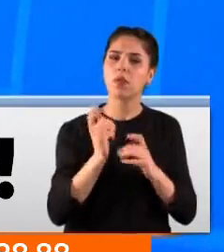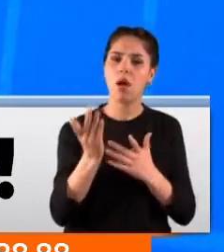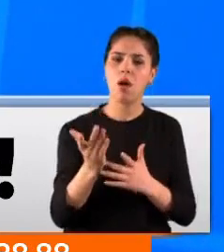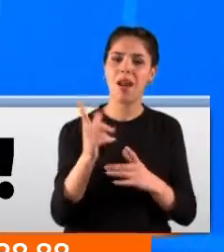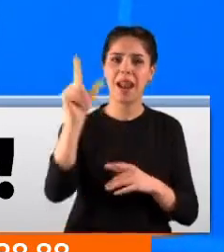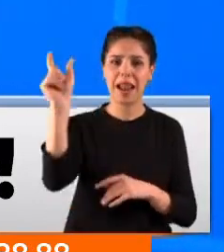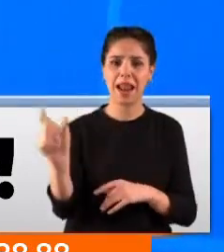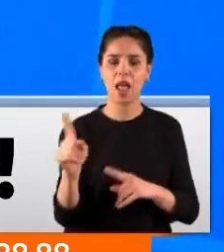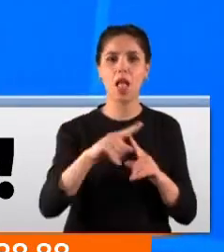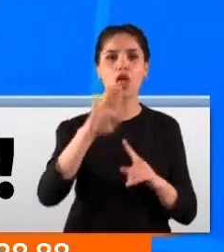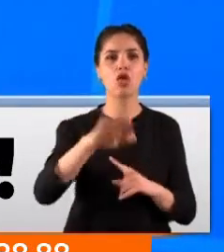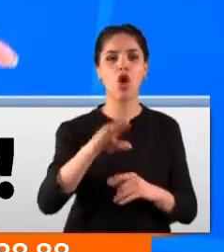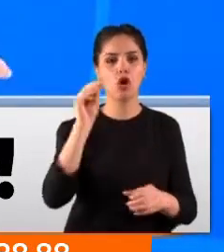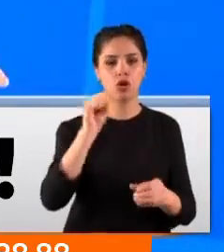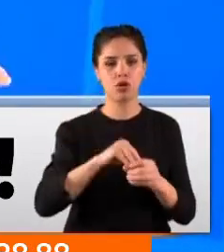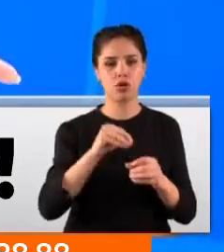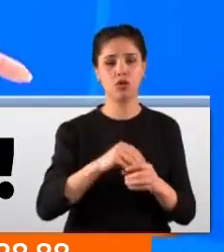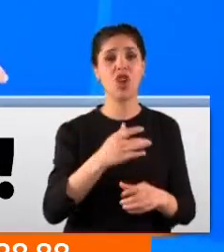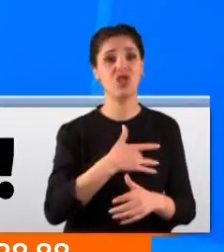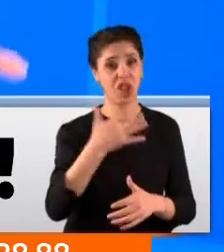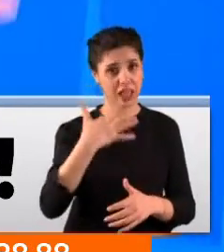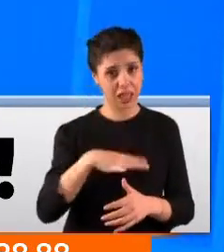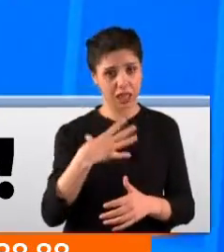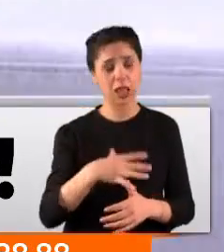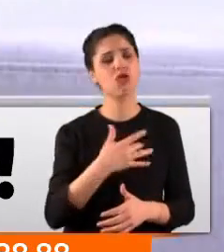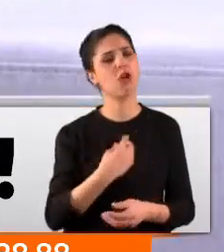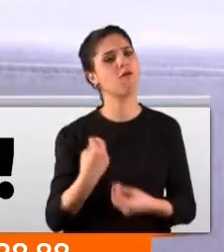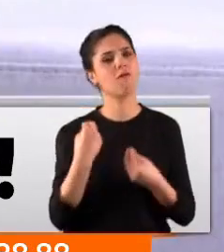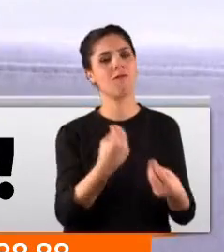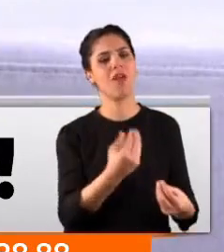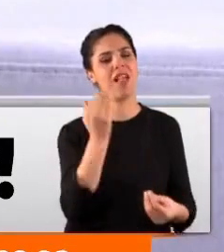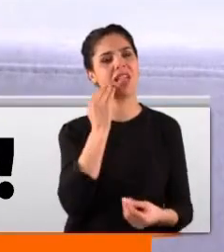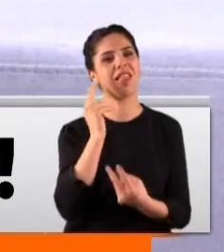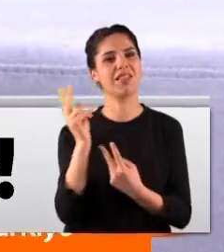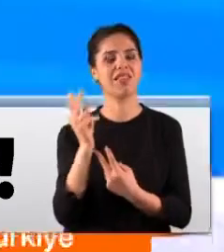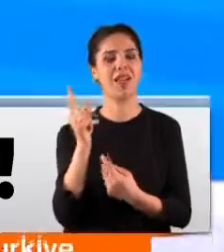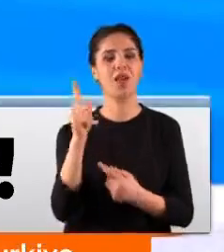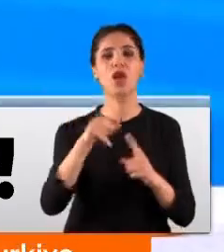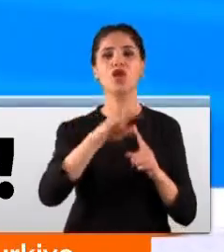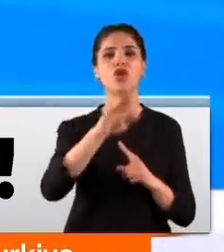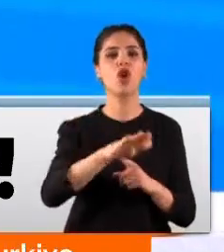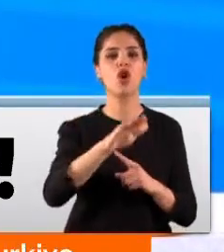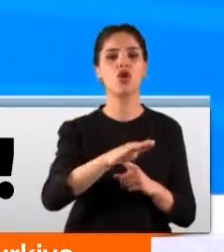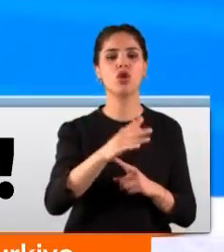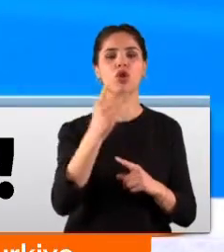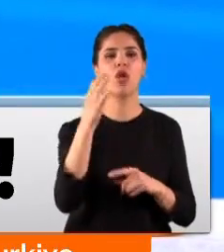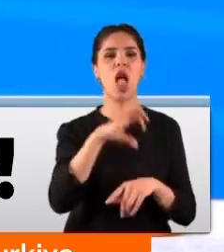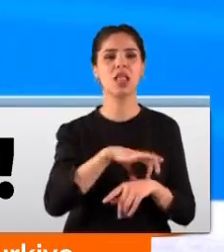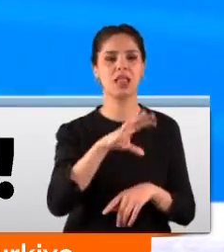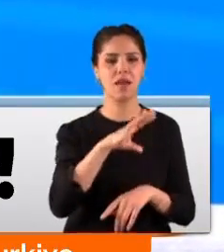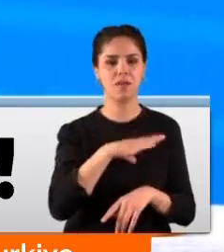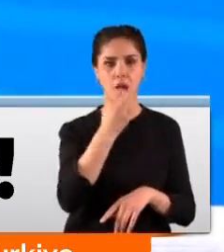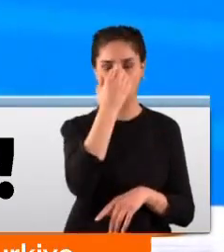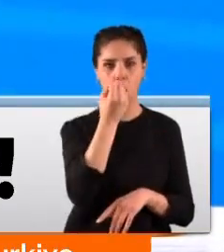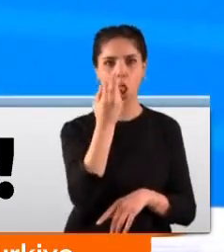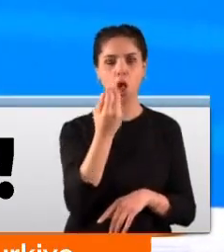Hanım da torunu için canını isteseler canını verecek bir anneanne. Torunu da bir rahatsızlığa yakalanıyor,